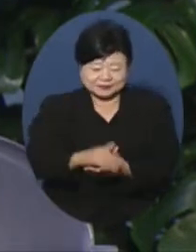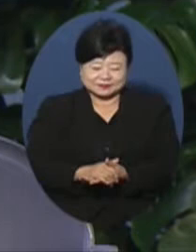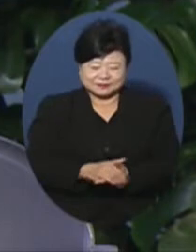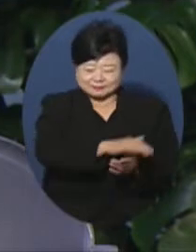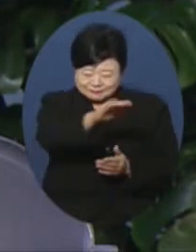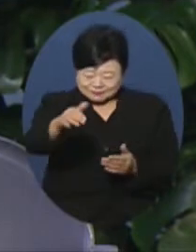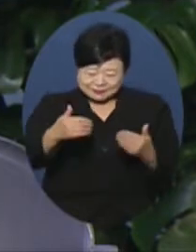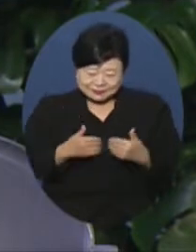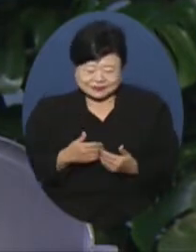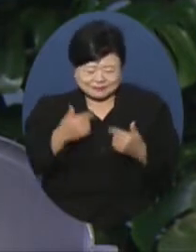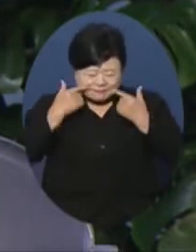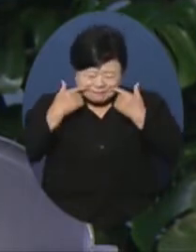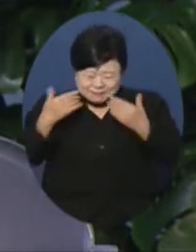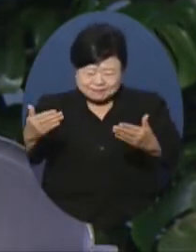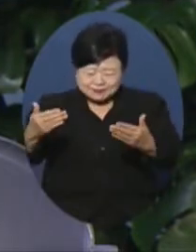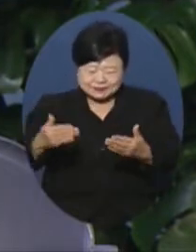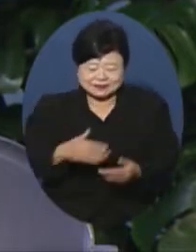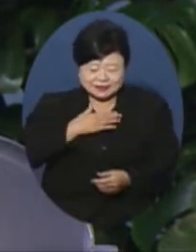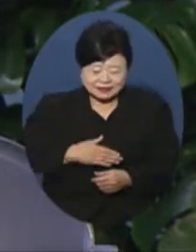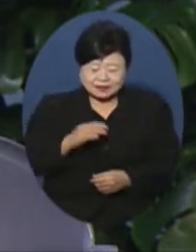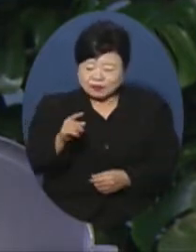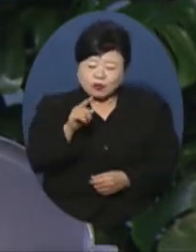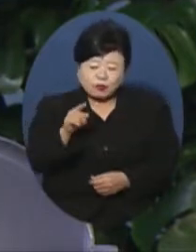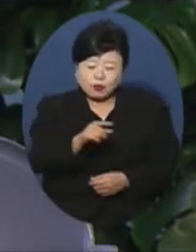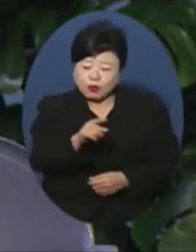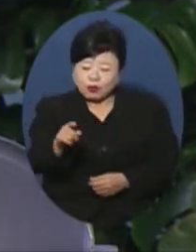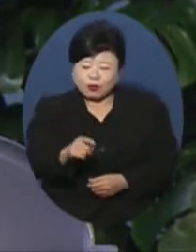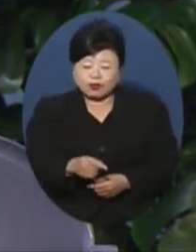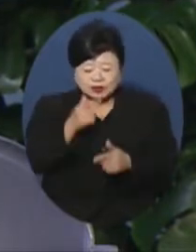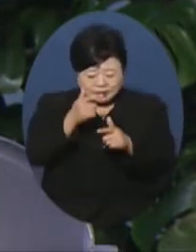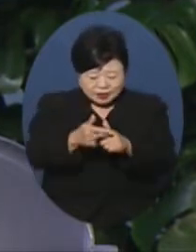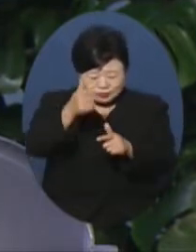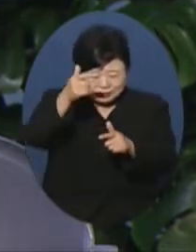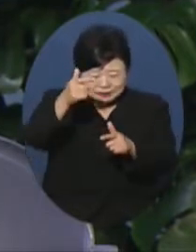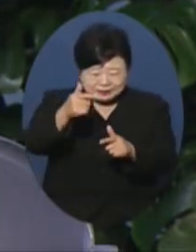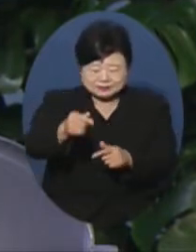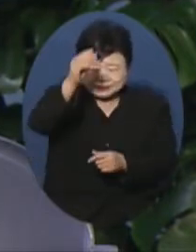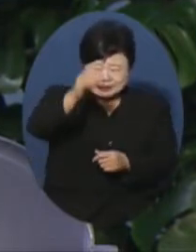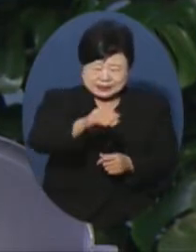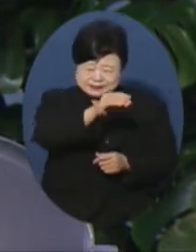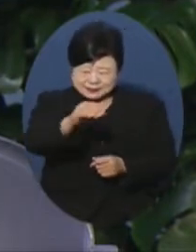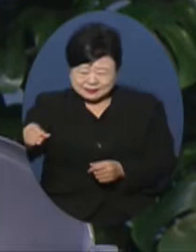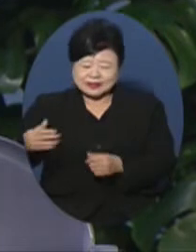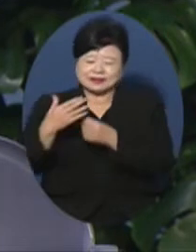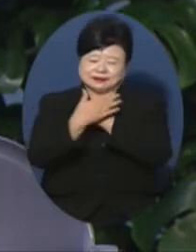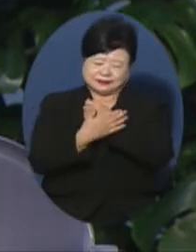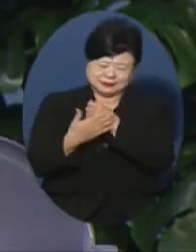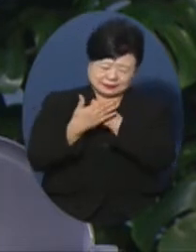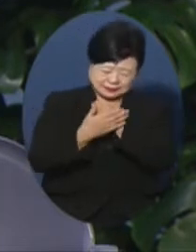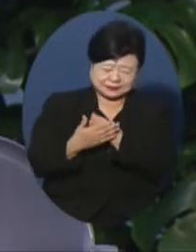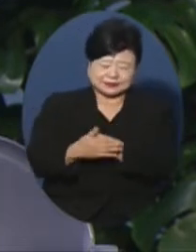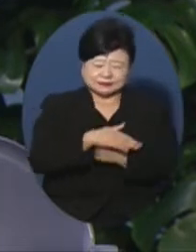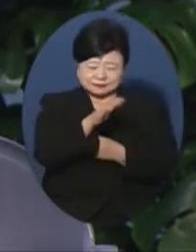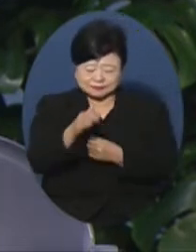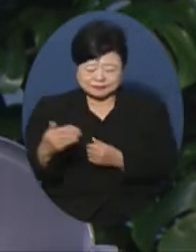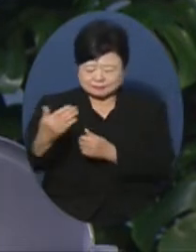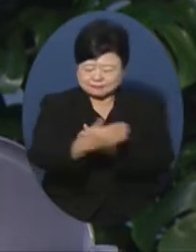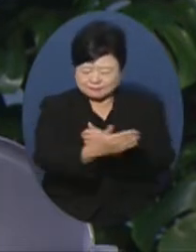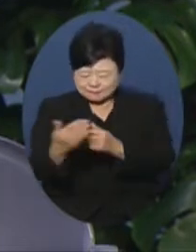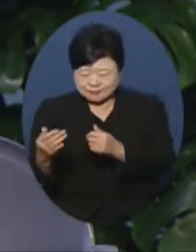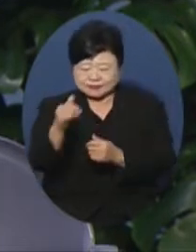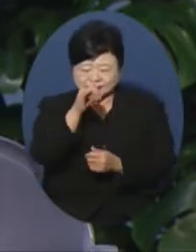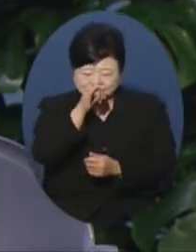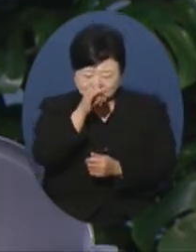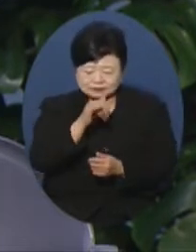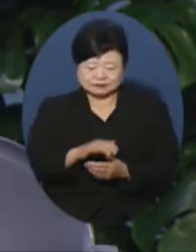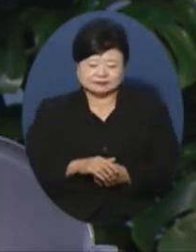여러분, 우리가 분명히 알아야 할 것은 예수님의 십자가의 은혜가 우리를